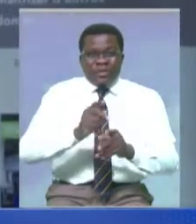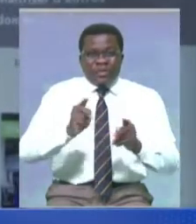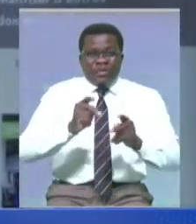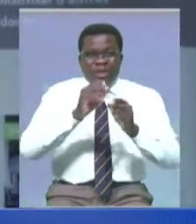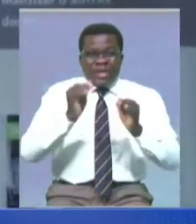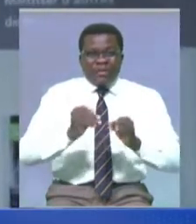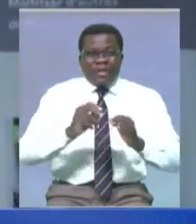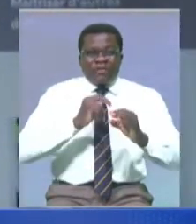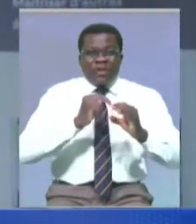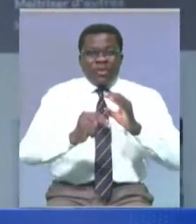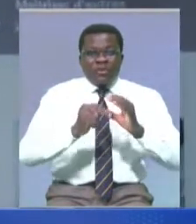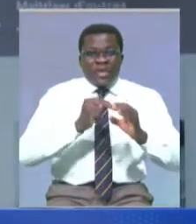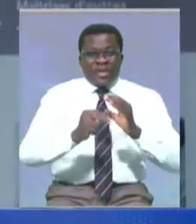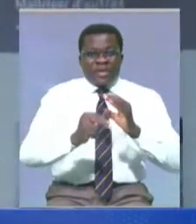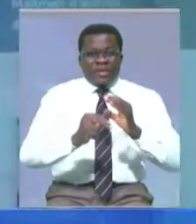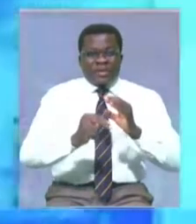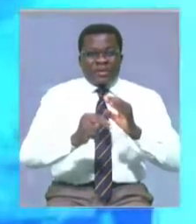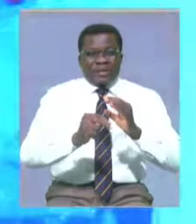plateforme numérique.